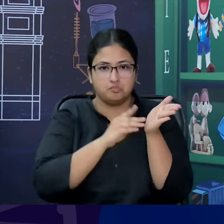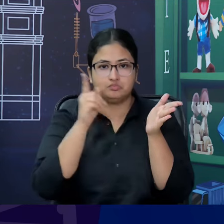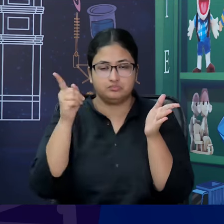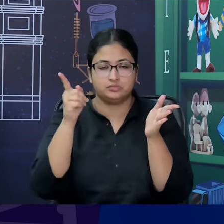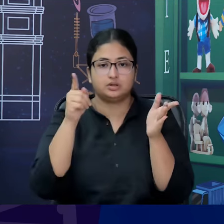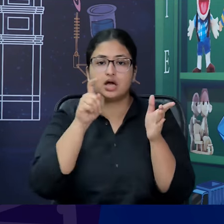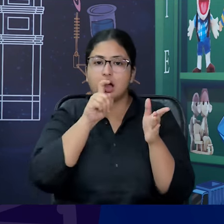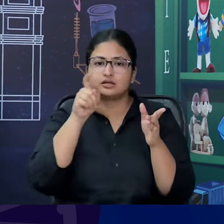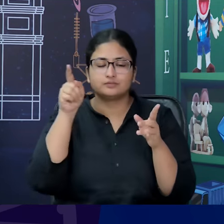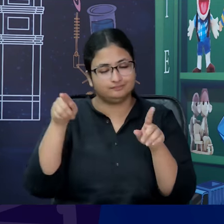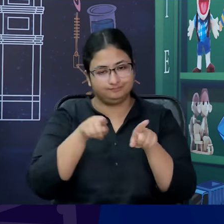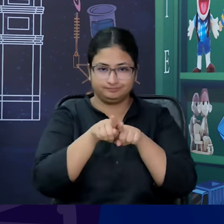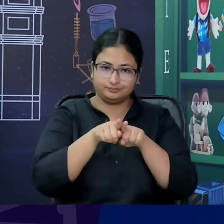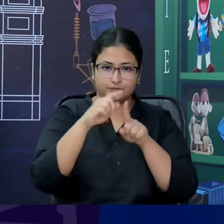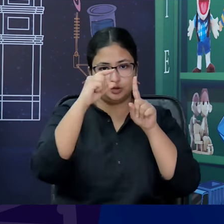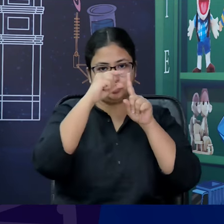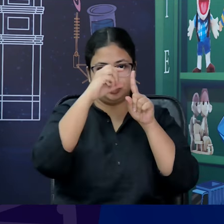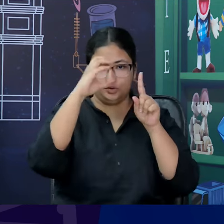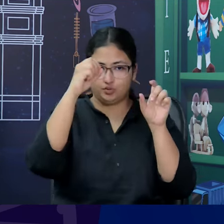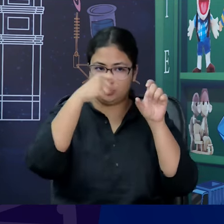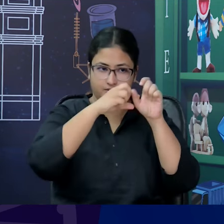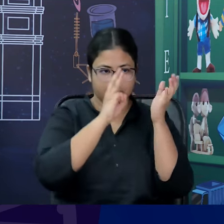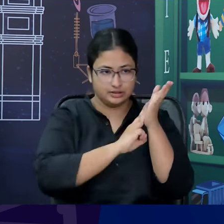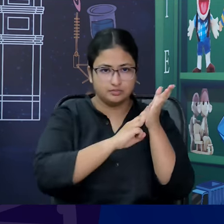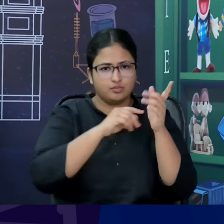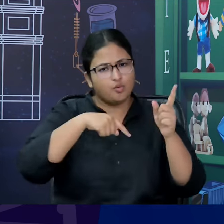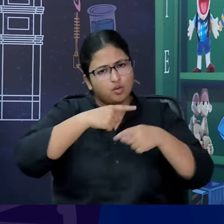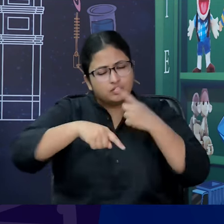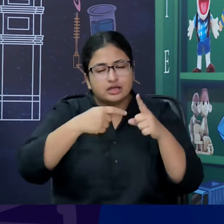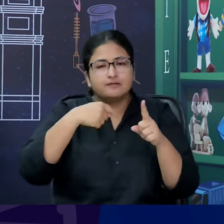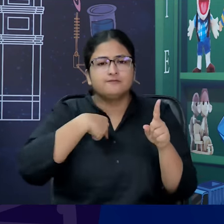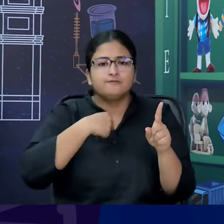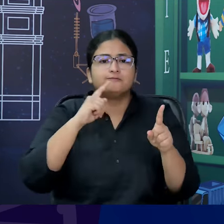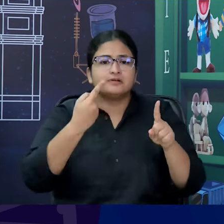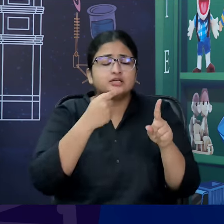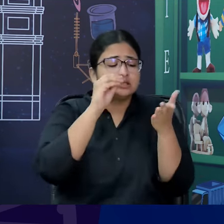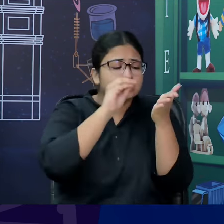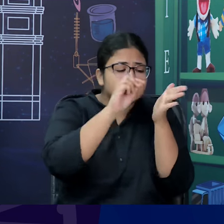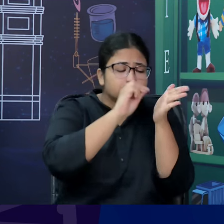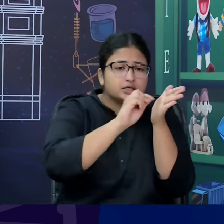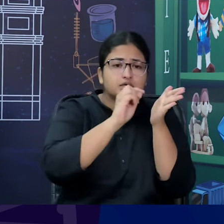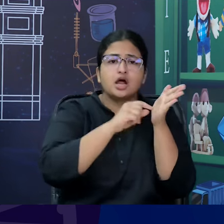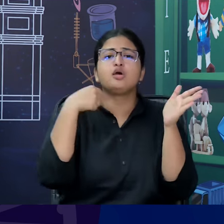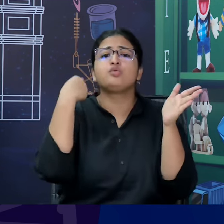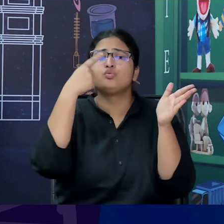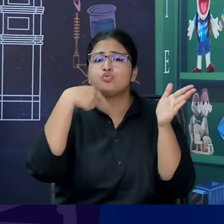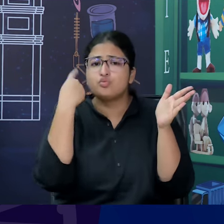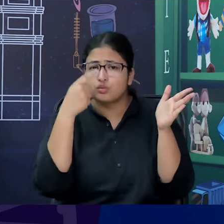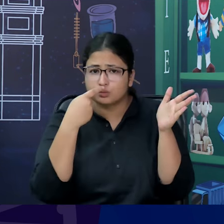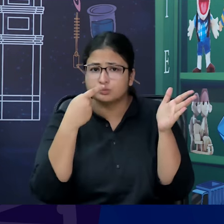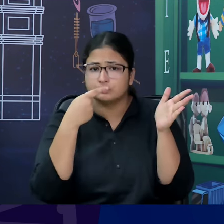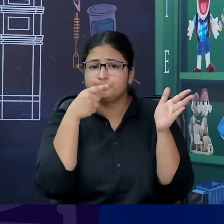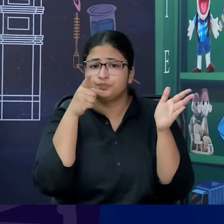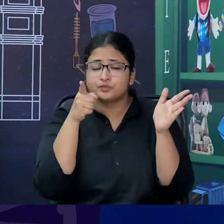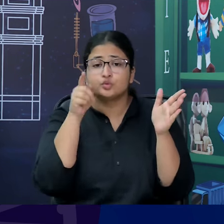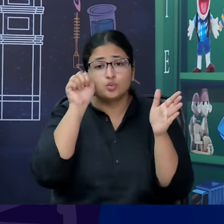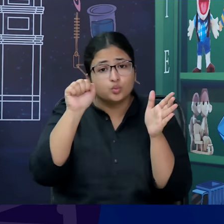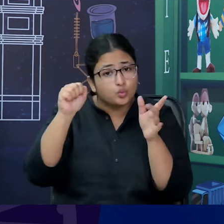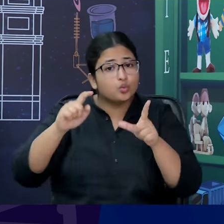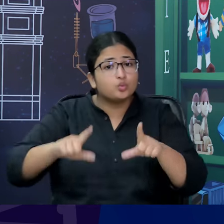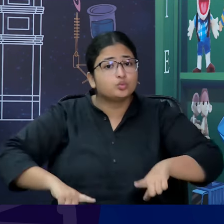जब किसी भी रचनाकार को पढ़ते हैं चाहे कविता है गजल है कहानी है कोई भी विधा है साहित्य की तो उसके रचनाकार के बारे में